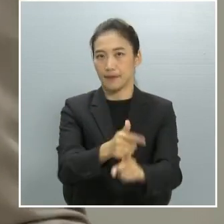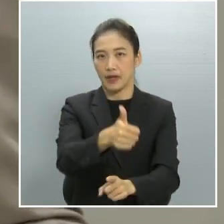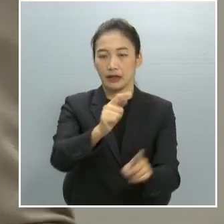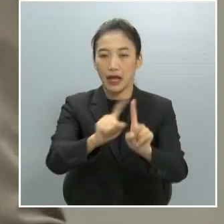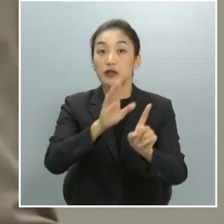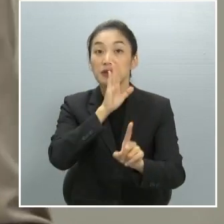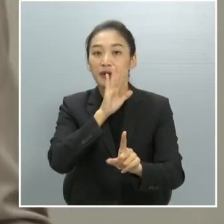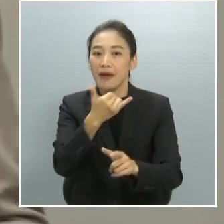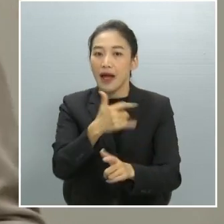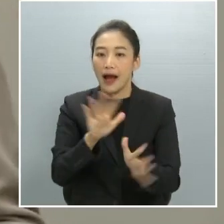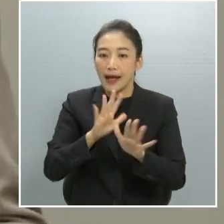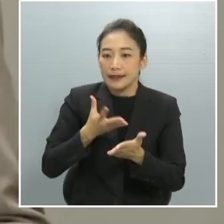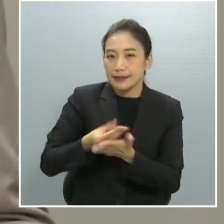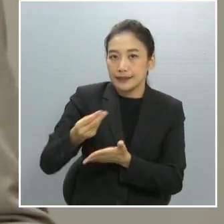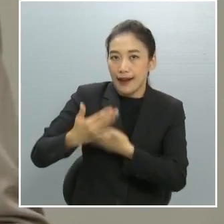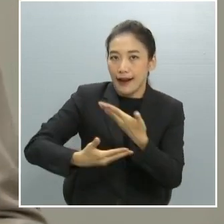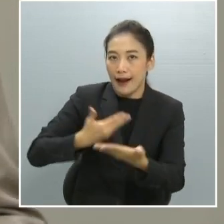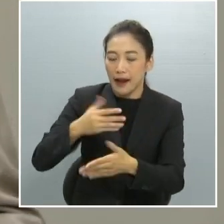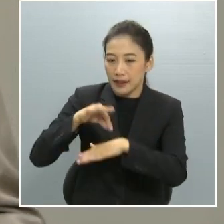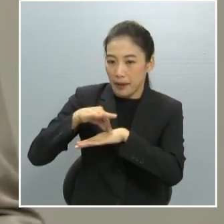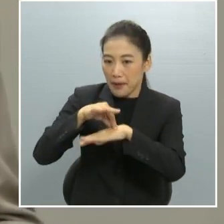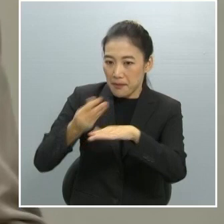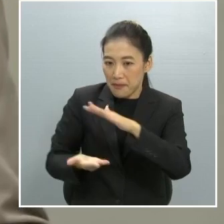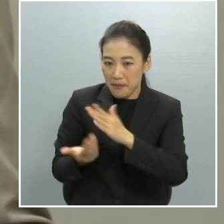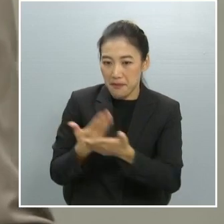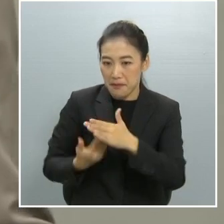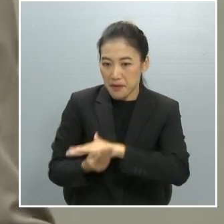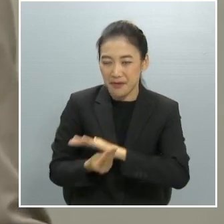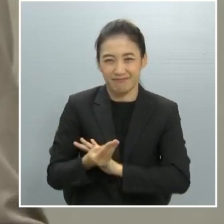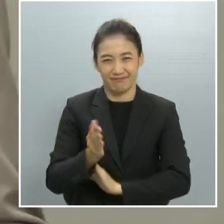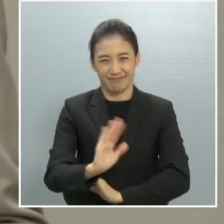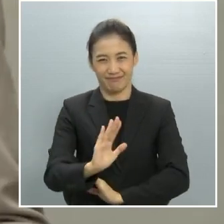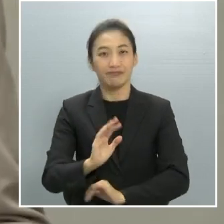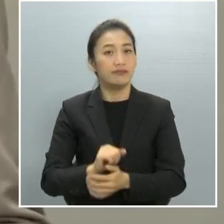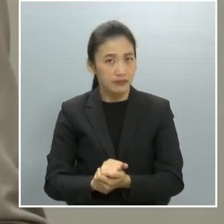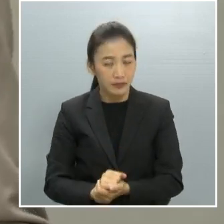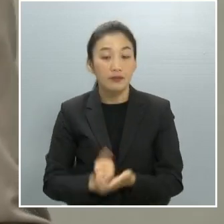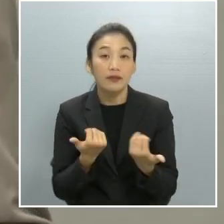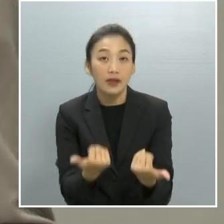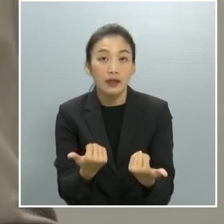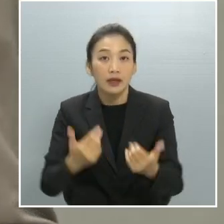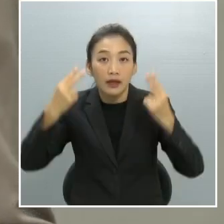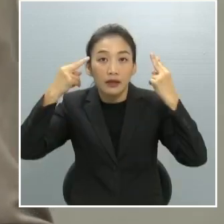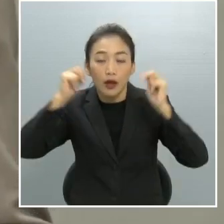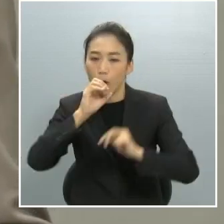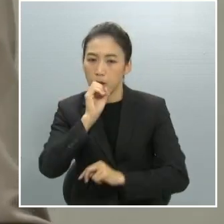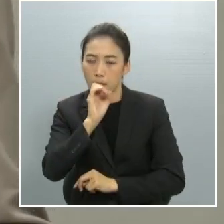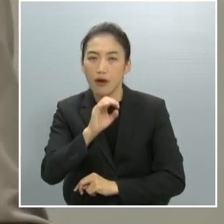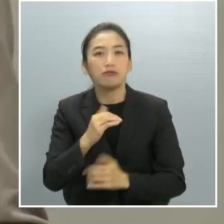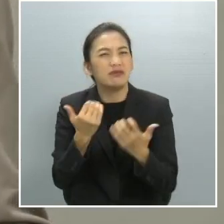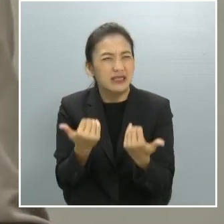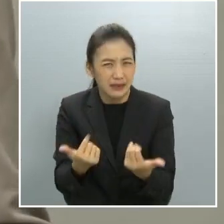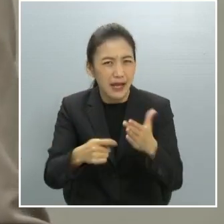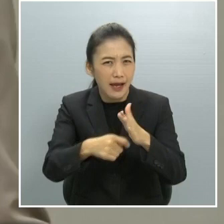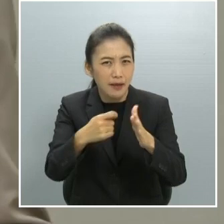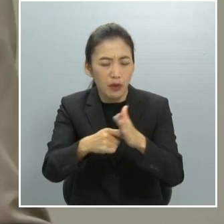ายที่ไม่ได้มีการระบุเอาไว้ในคำแถลงการของนโยบายต่อรัฐสภานั้นนายกรัฐมนตรีเนี่ยนะฮะท่านก็บอกว่าเหตุผลเรื่องนี้เนี่ยนะครับ